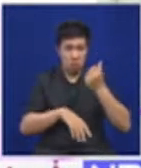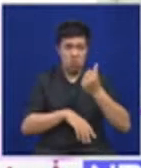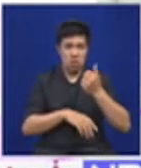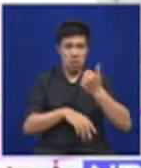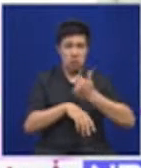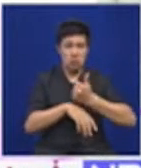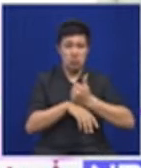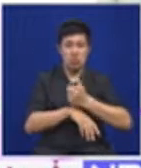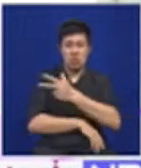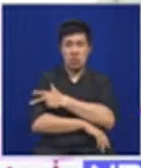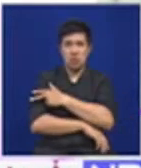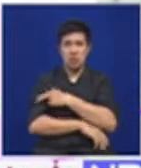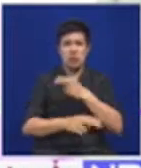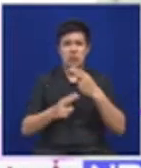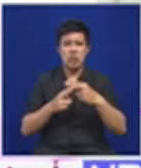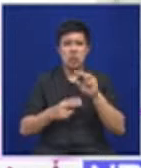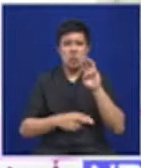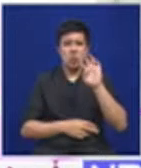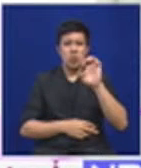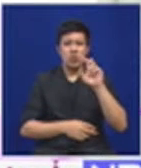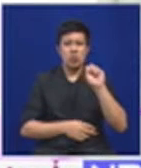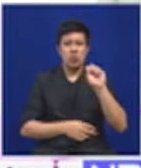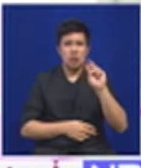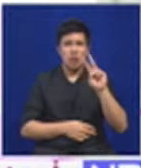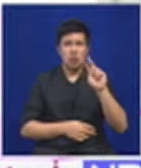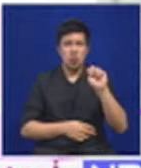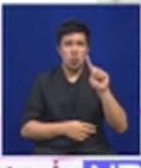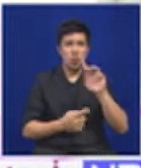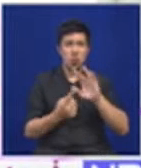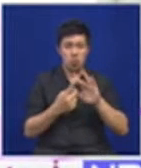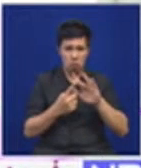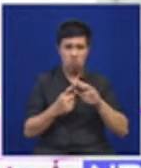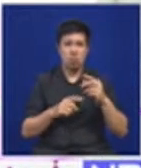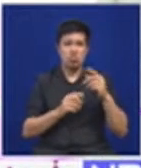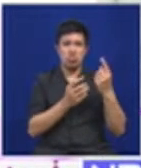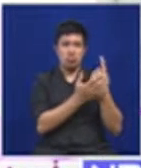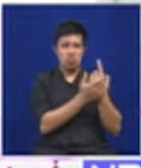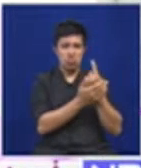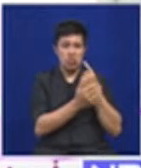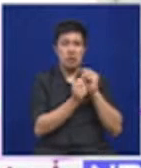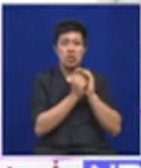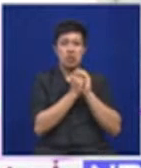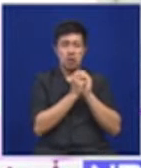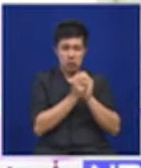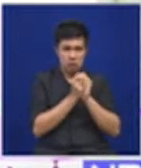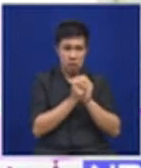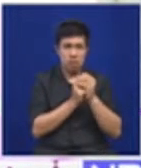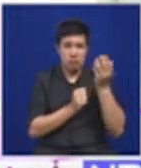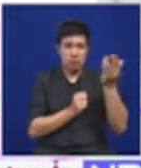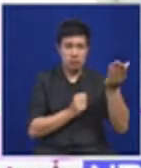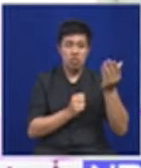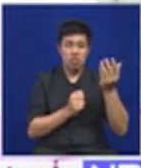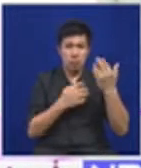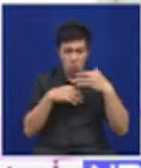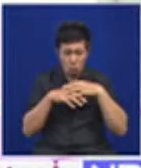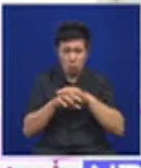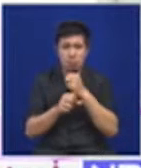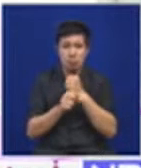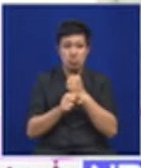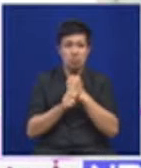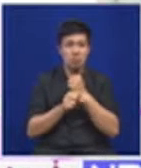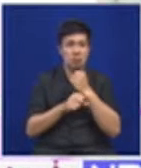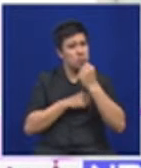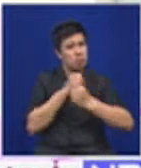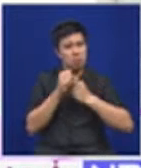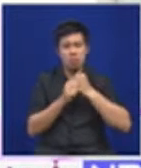ษณุกังงาให้เกียรติมาเป็นประธานนะครับมีผู้แทนจากจีนคือมิสเตอร์จางเหยินจากวัดรับเบอร์วัลเล่กรุ๊ปมาร่วมงานซึ่งเขามาร่วมงานกับเ